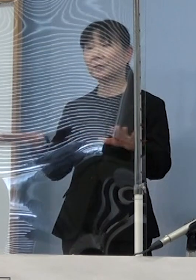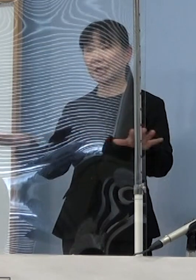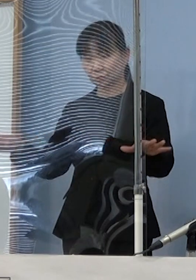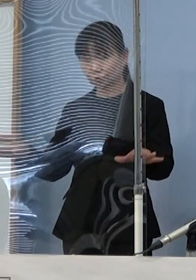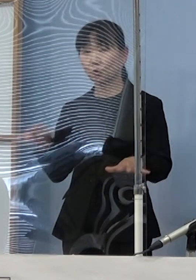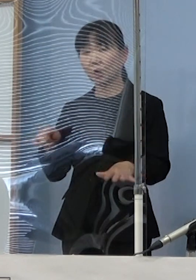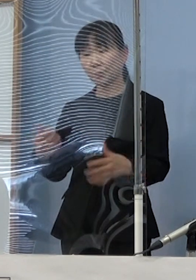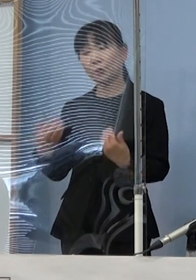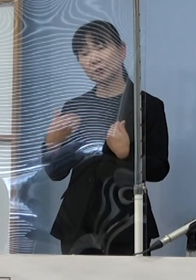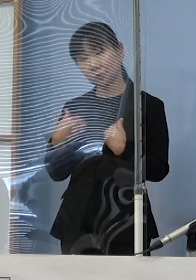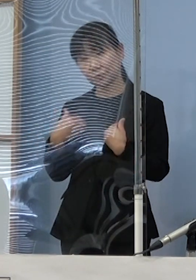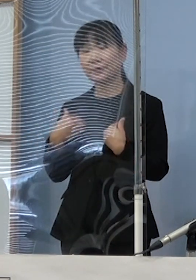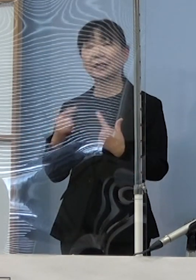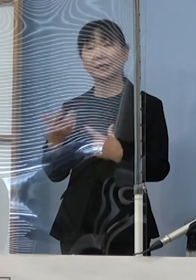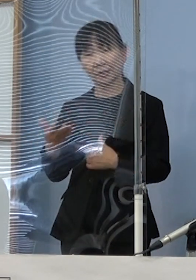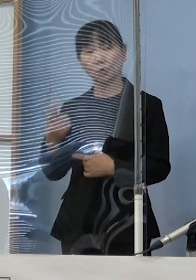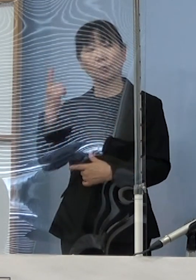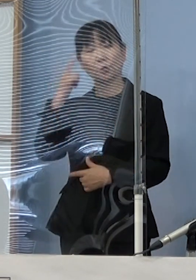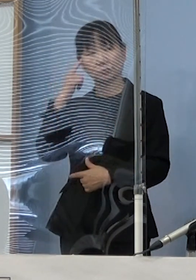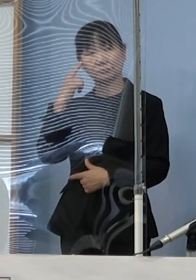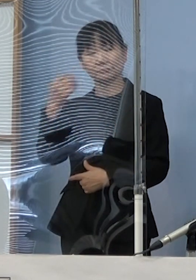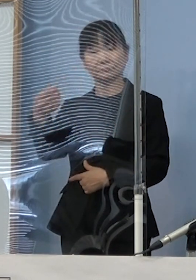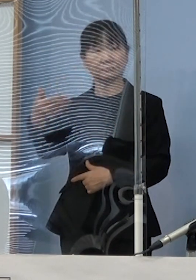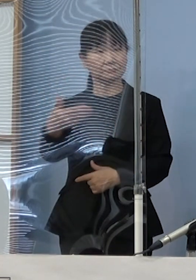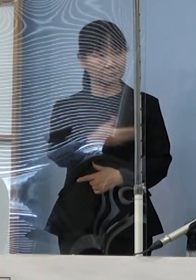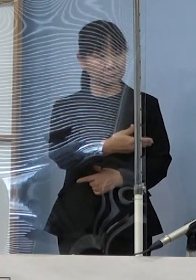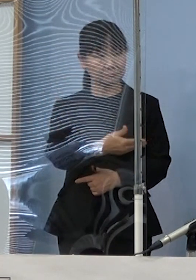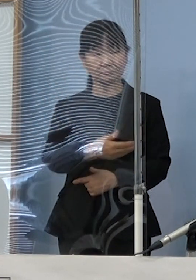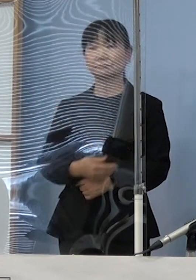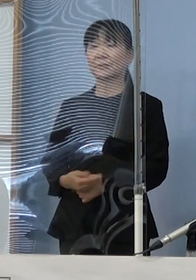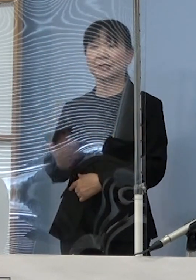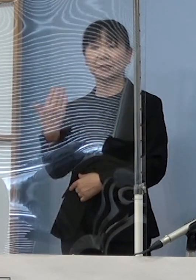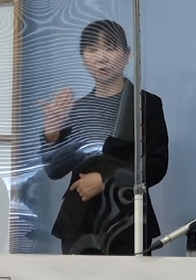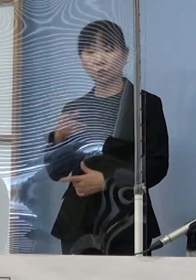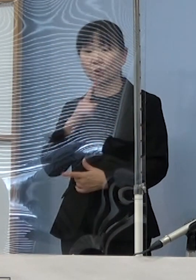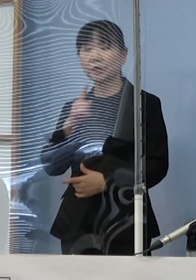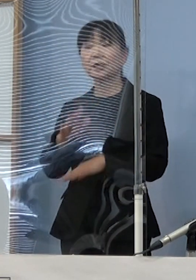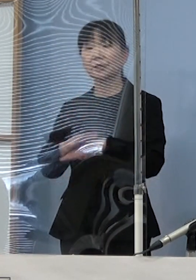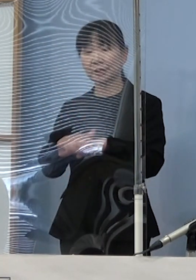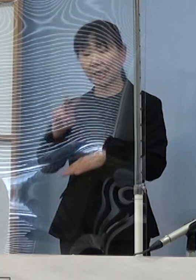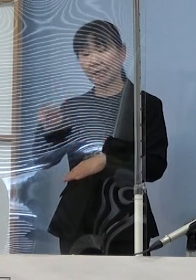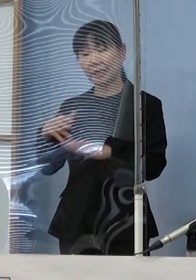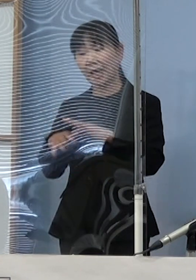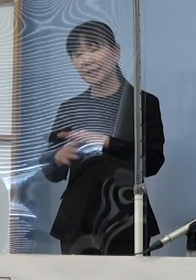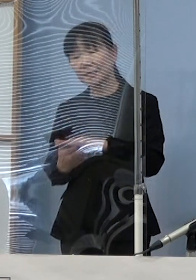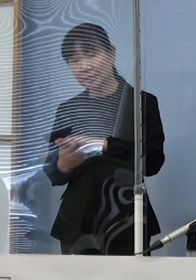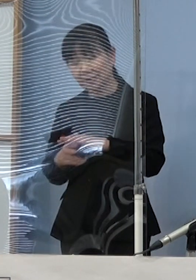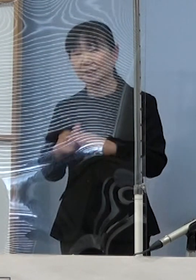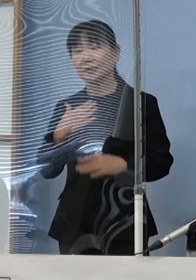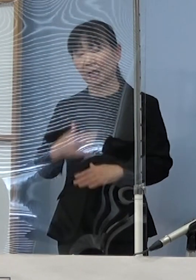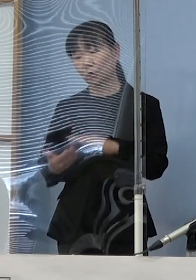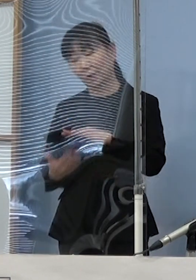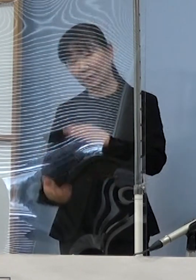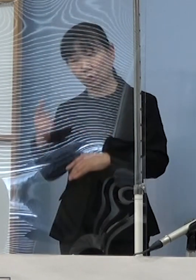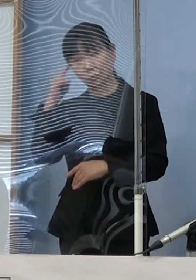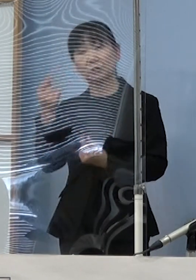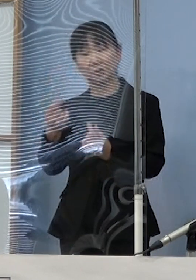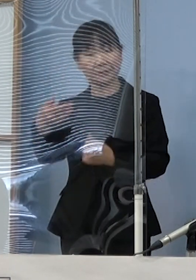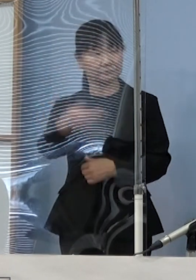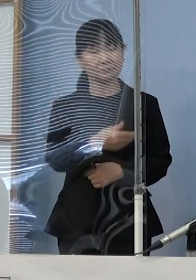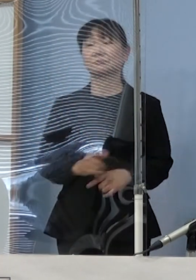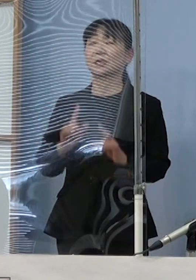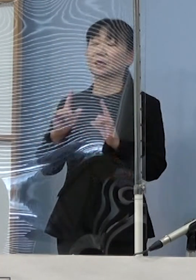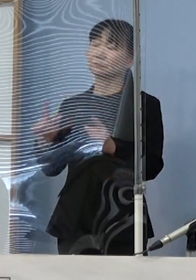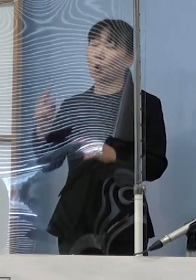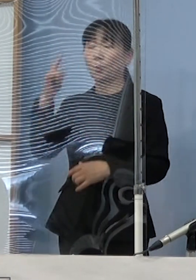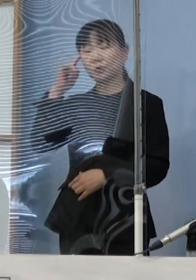く、そうしたこともいるんじゃない か。先ほどのようなおっしゃり方で理解が深まると思ってらっしゃるってことですね。 思っているというよりも、